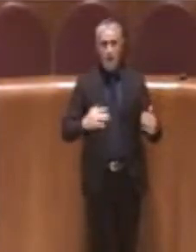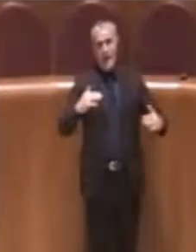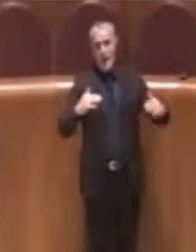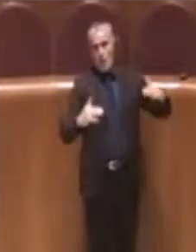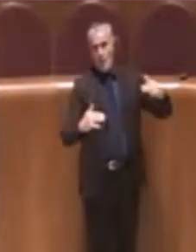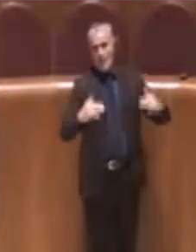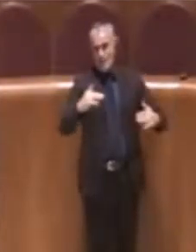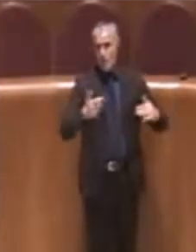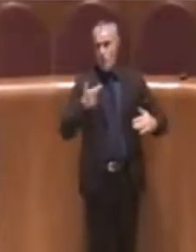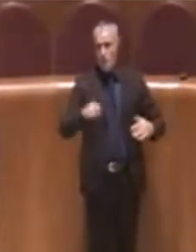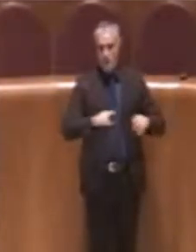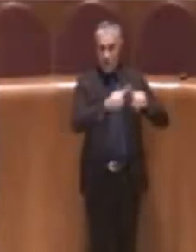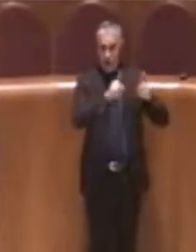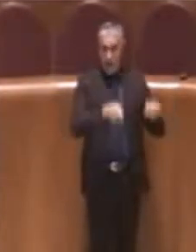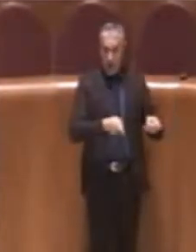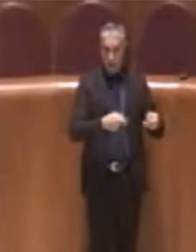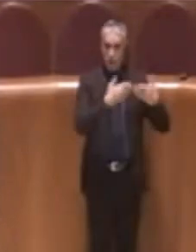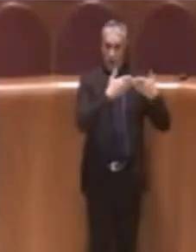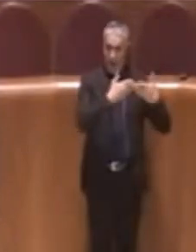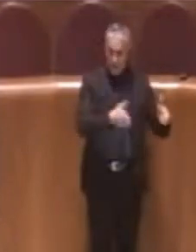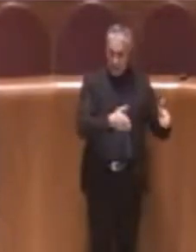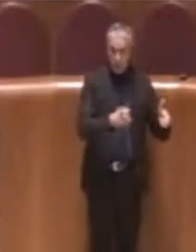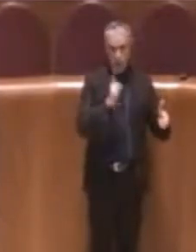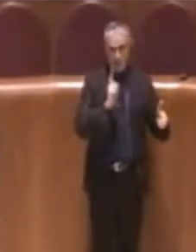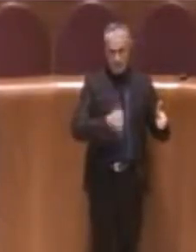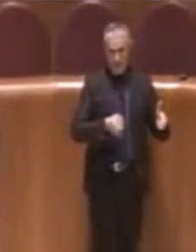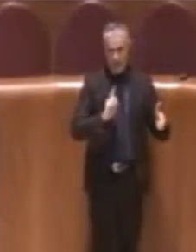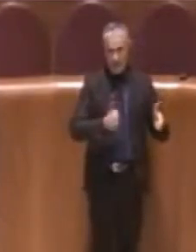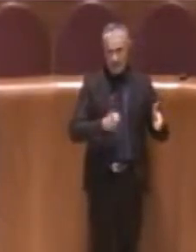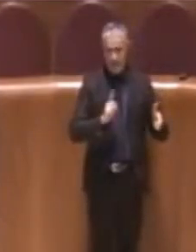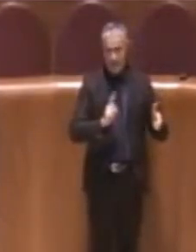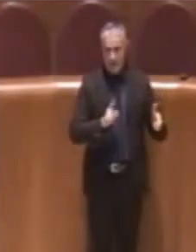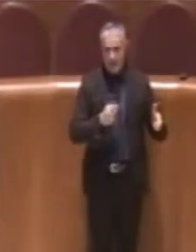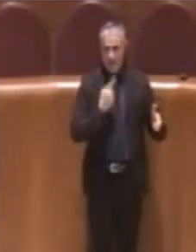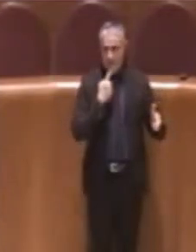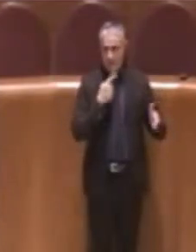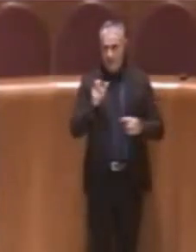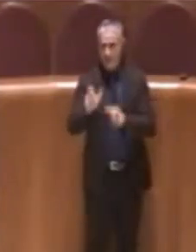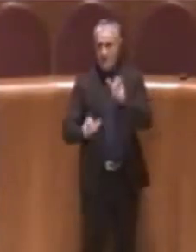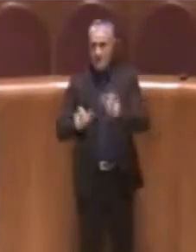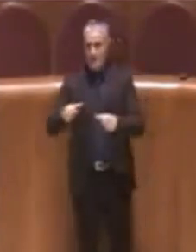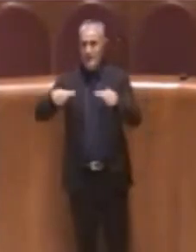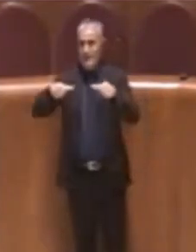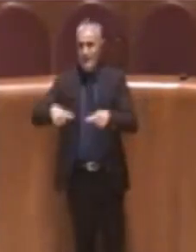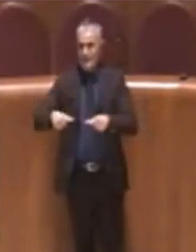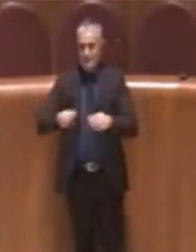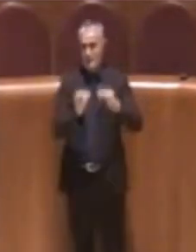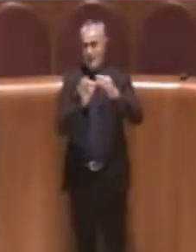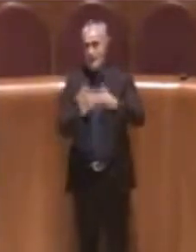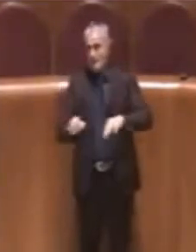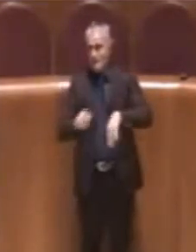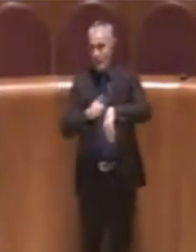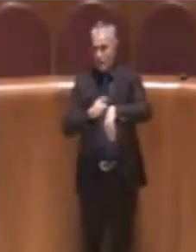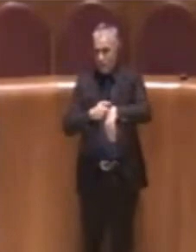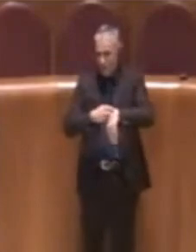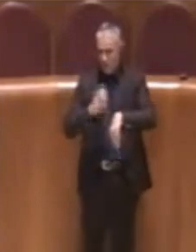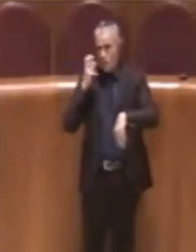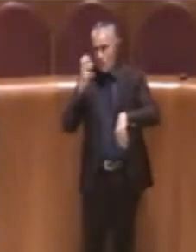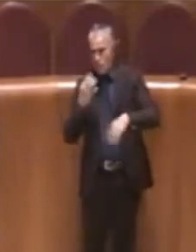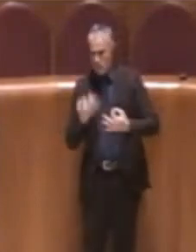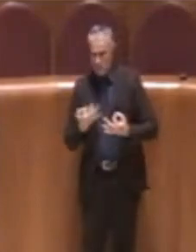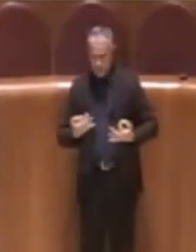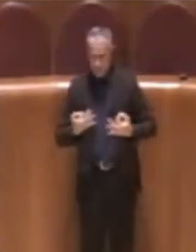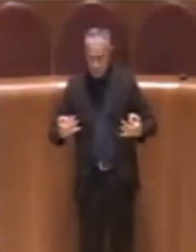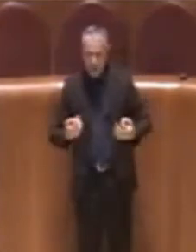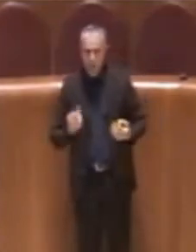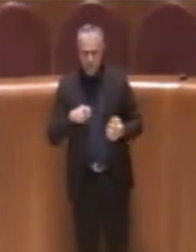perché l'attività commerciale deve rispettare i residenti che vivono in zona e questo cerchiamo di fare anche